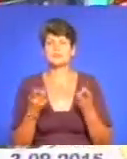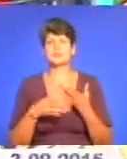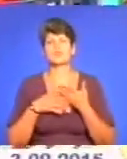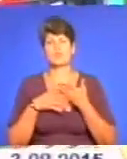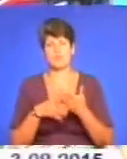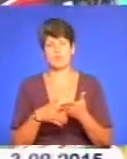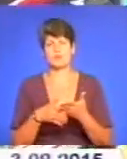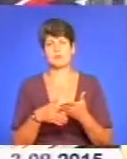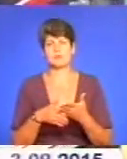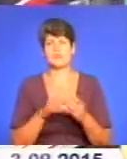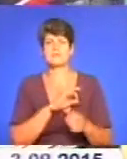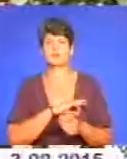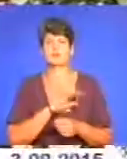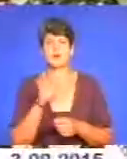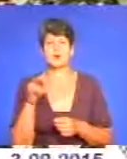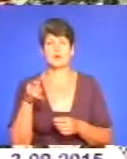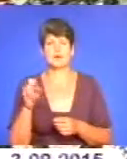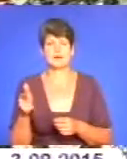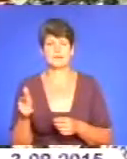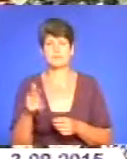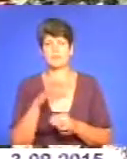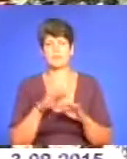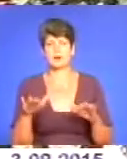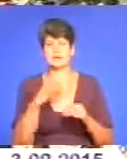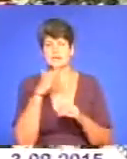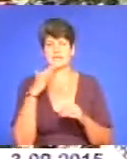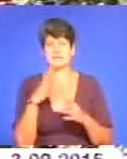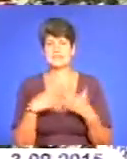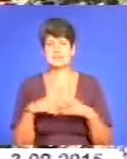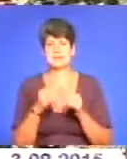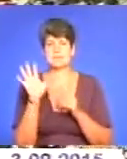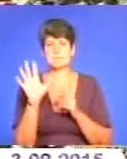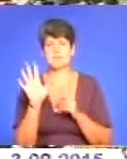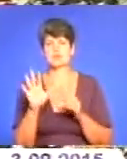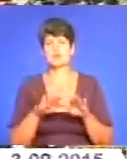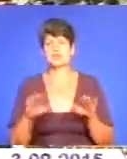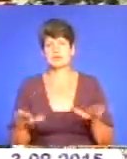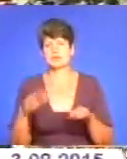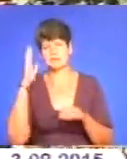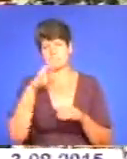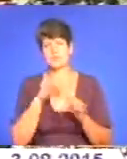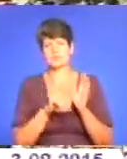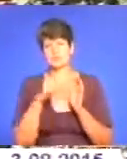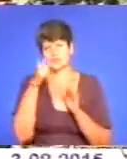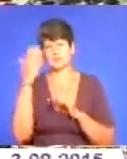допомога. Виховувався Олег в багатодітній сім'ї, 5 дітей. Батько 6 років як